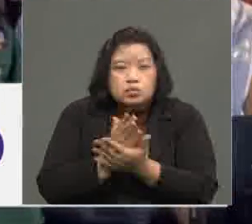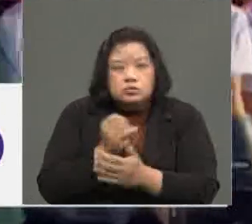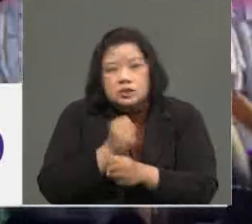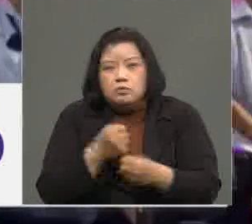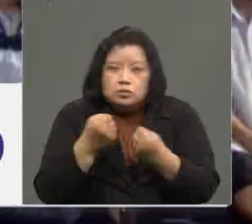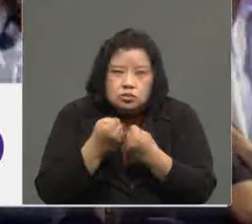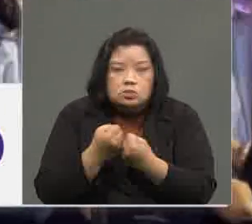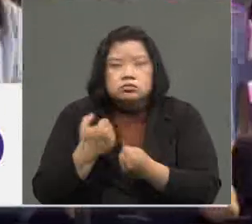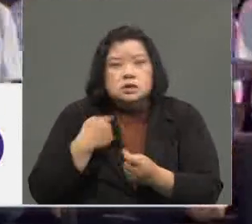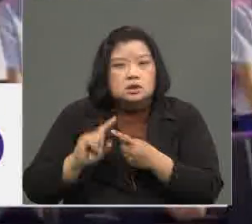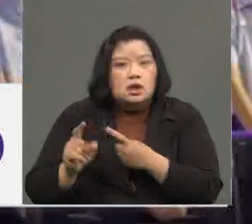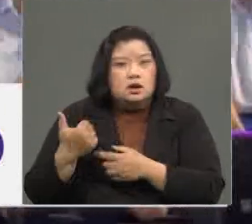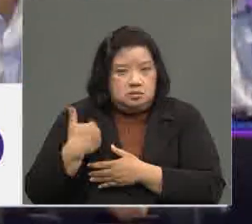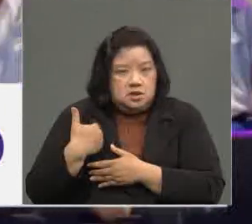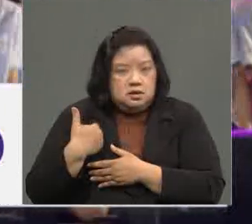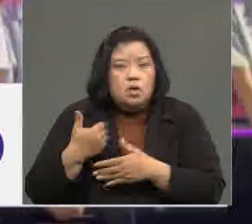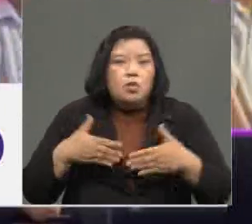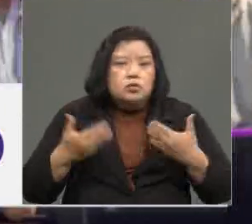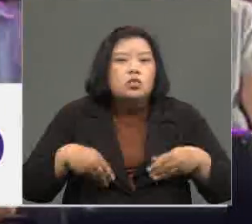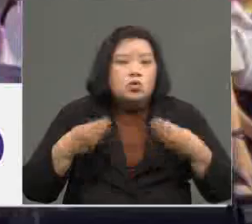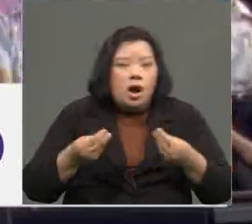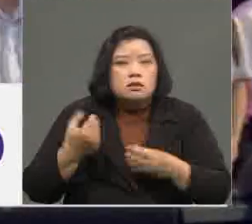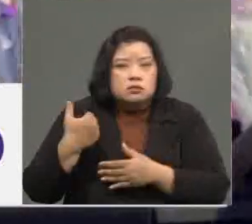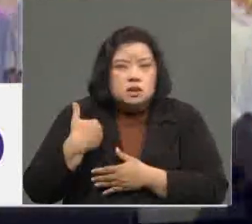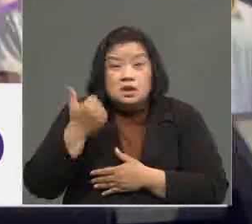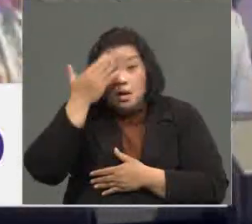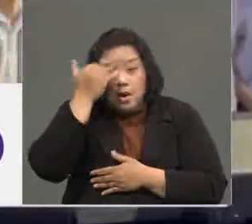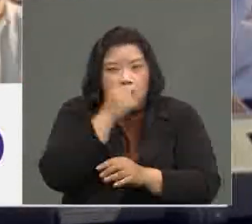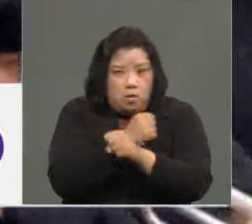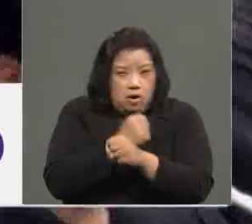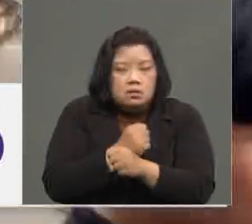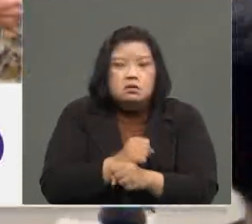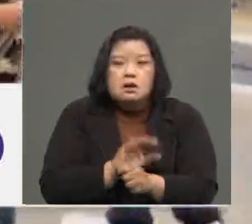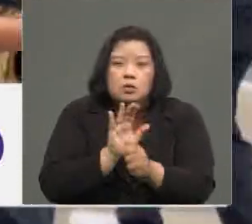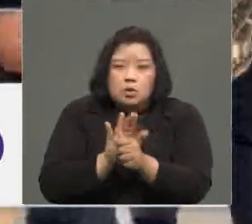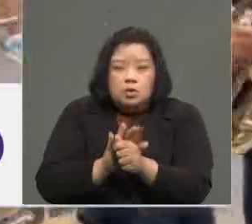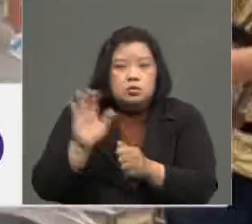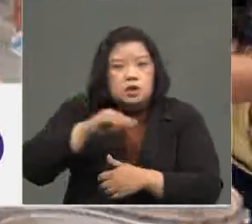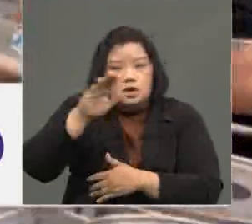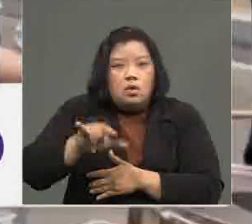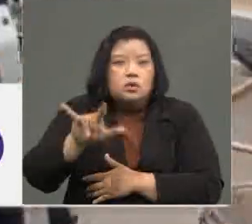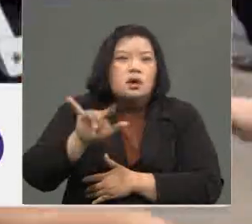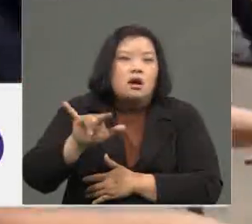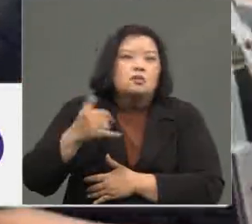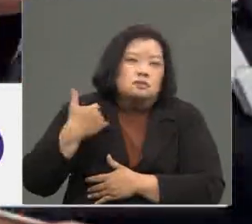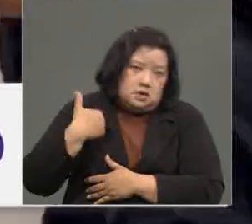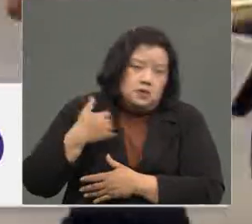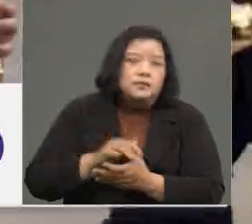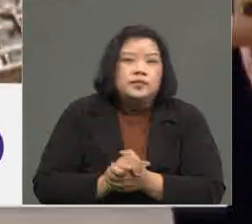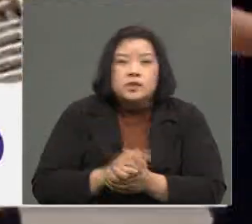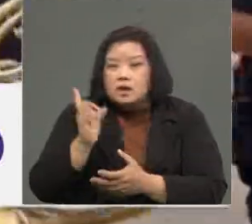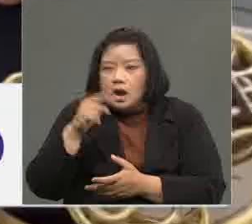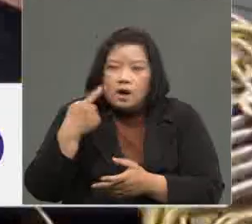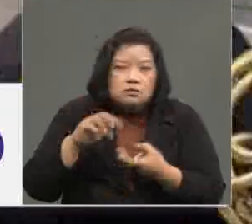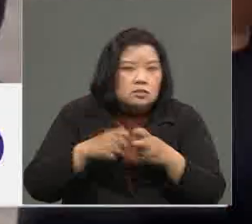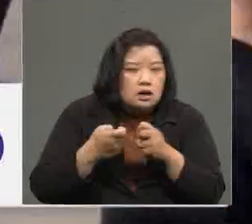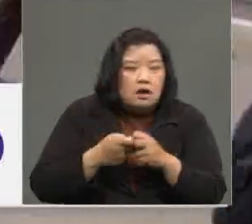คิดสร้างสุขปลอดภัยไร้ความรุนแรงเพื่อปกป้องคุ้มครองสมาชิกในครอบครัวรวมถึงคนที่กำลังประสบปัญหา